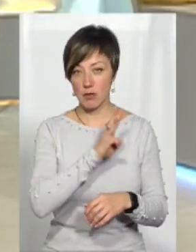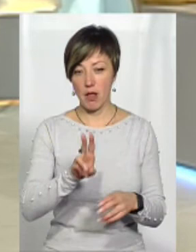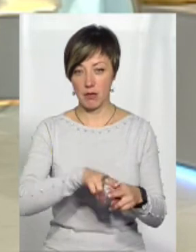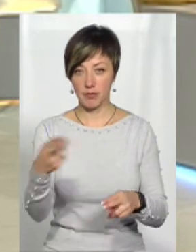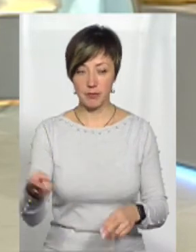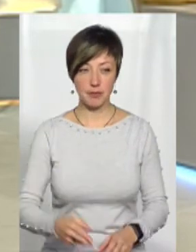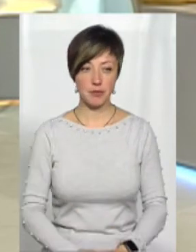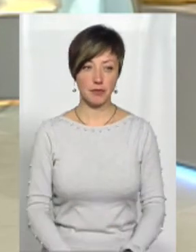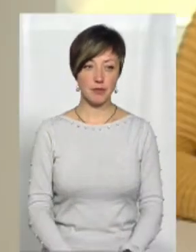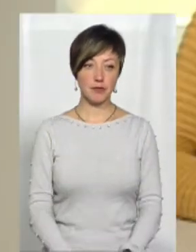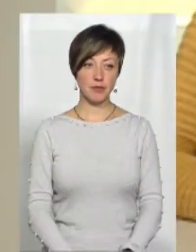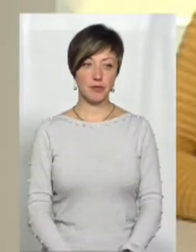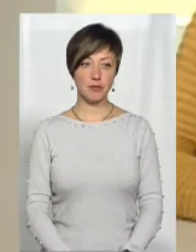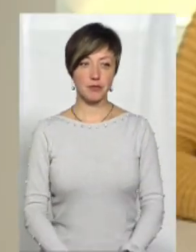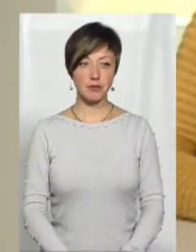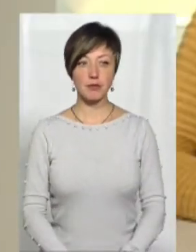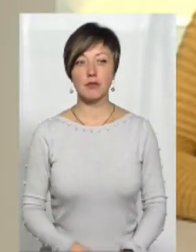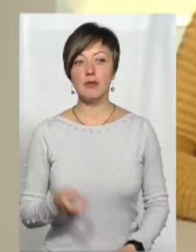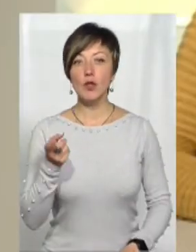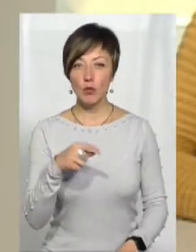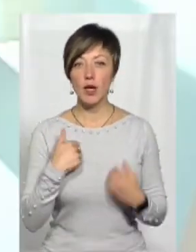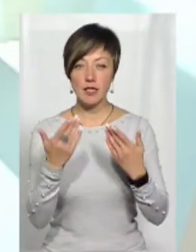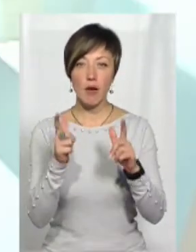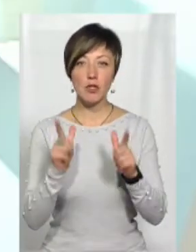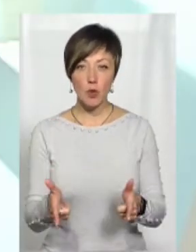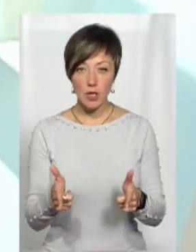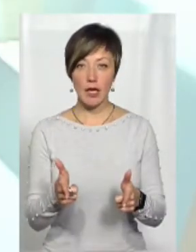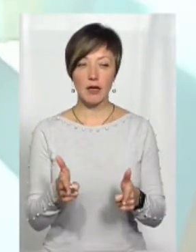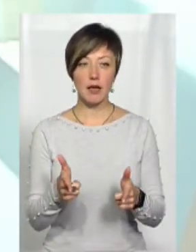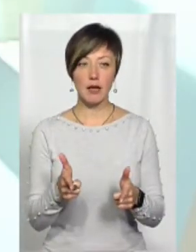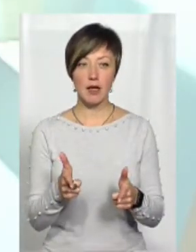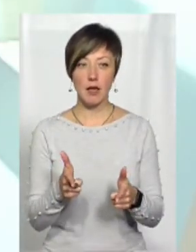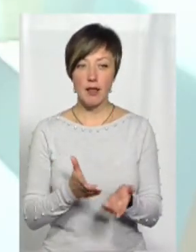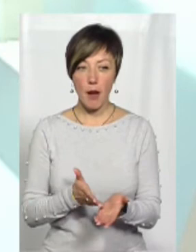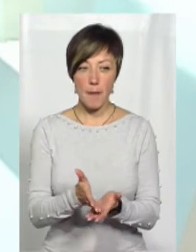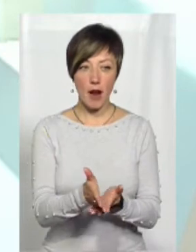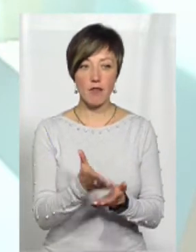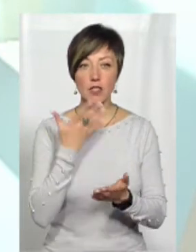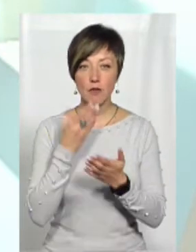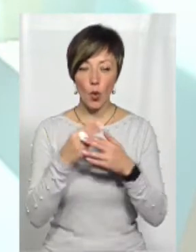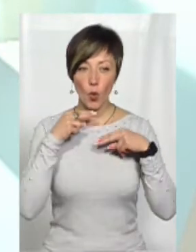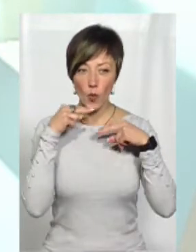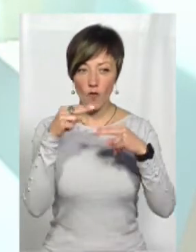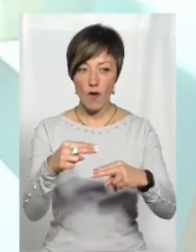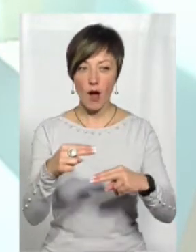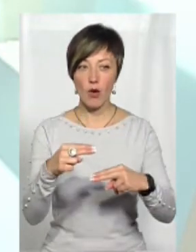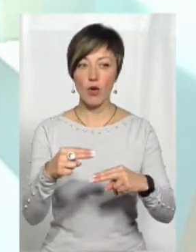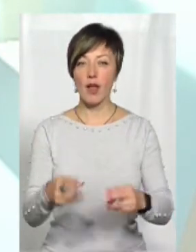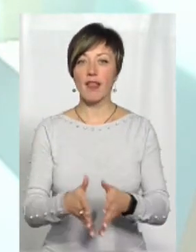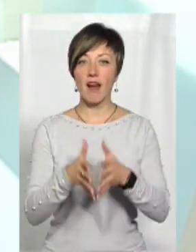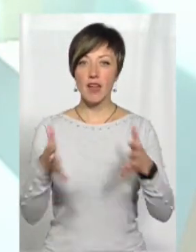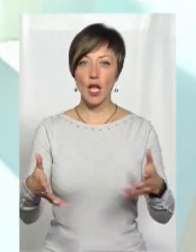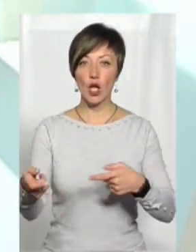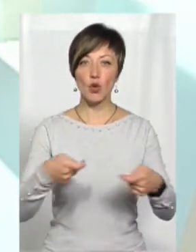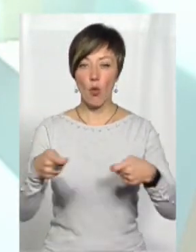плату, яку вони зробили за попередній період. От. Тому я з вами згодна, направивши свою увагу на великі торгові марки,